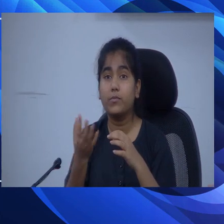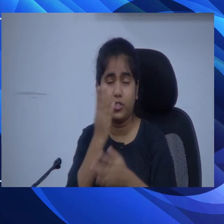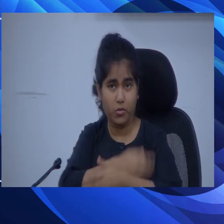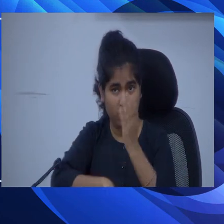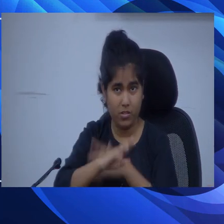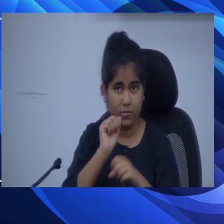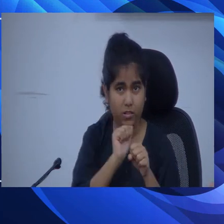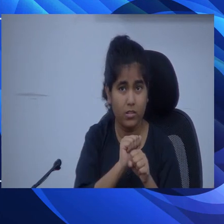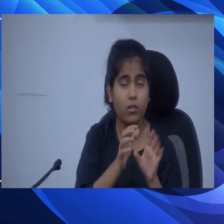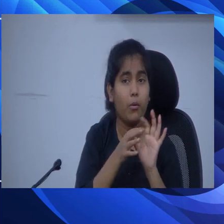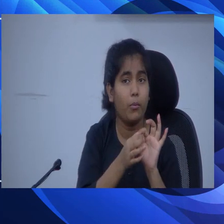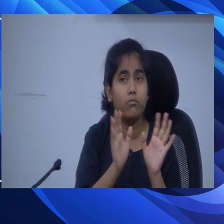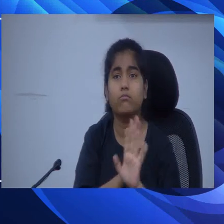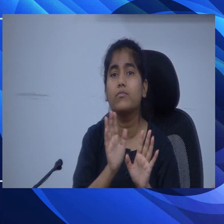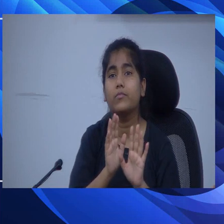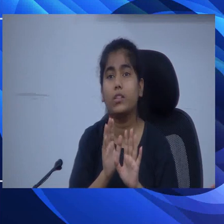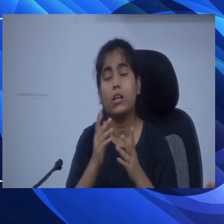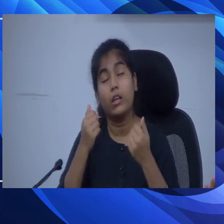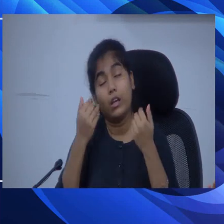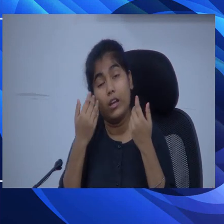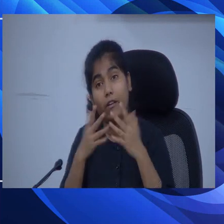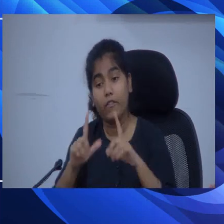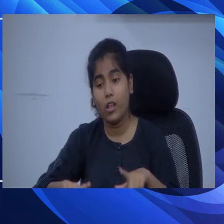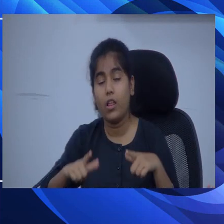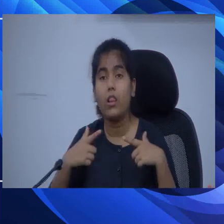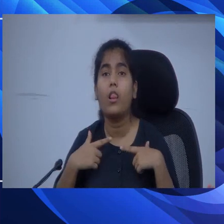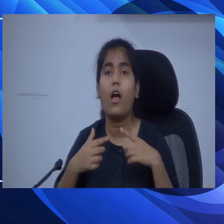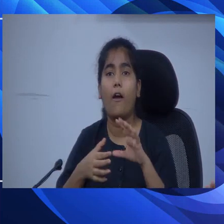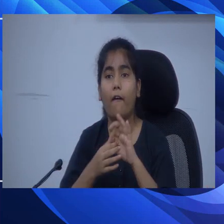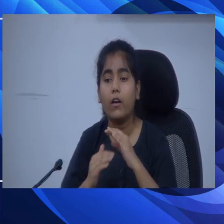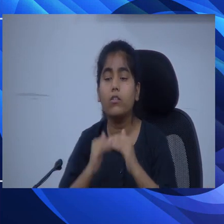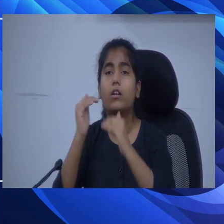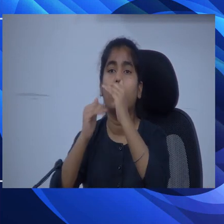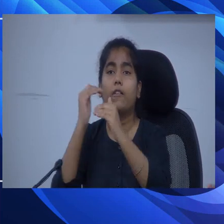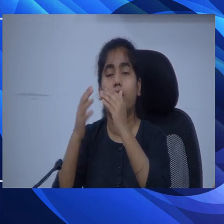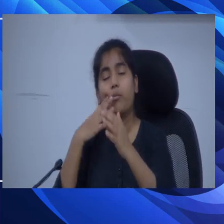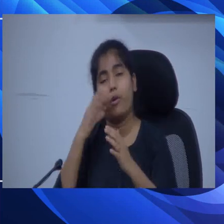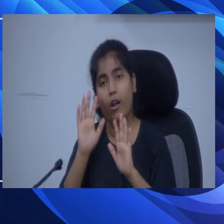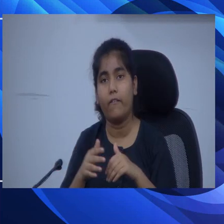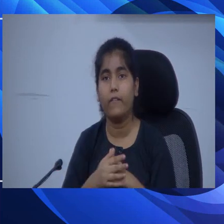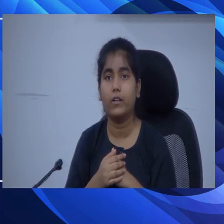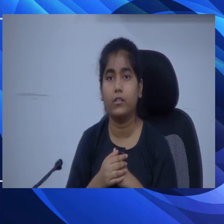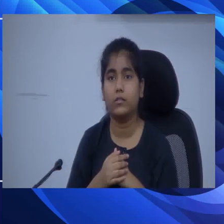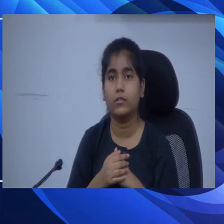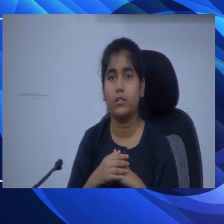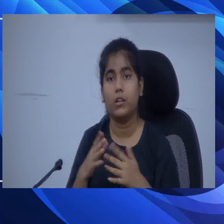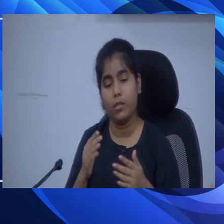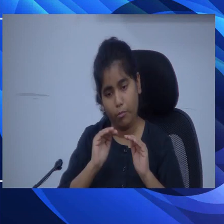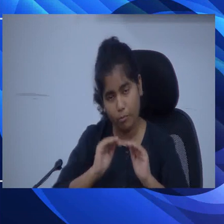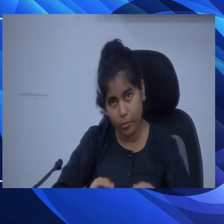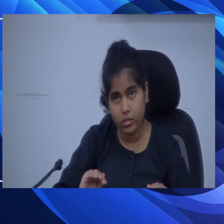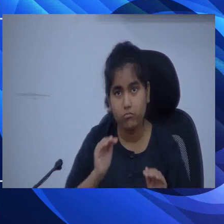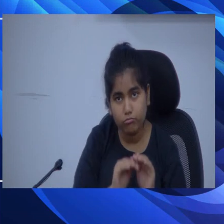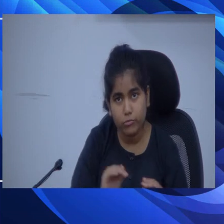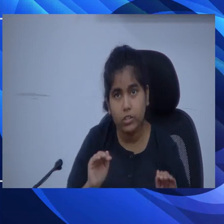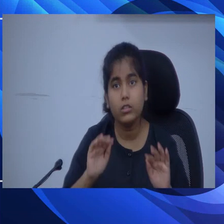दिव्यांगजनों के लिए नहीं है, ये आप के हर जीवन के हर स्तर के लिए इम्पॉर्टेंट है। चाहे आप जब बच्चे